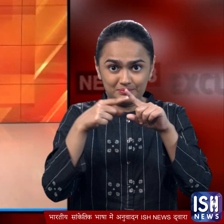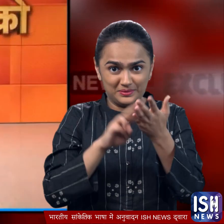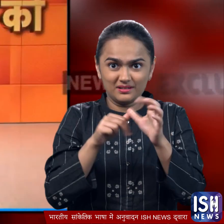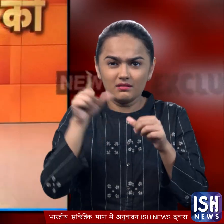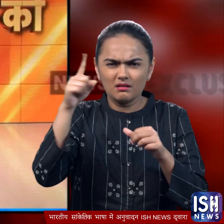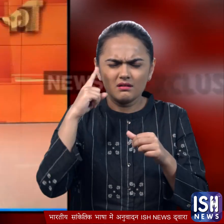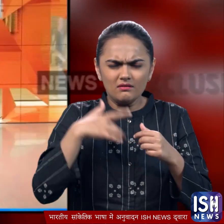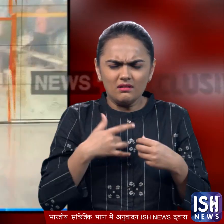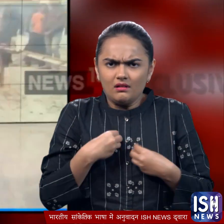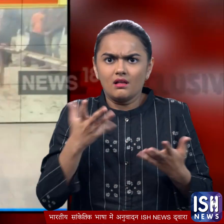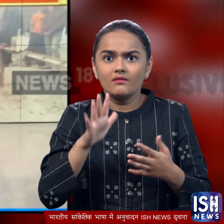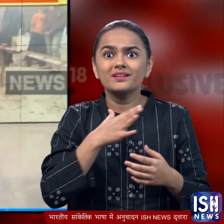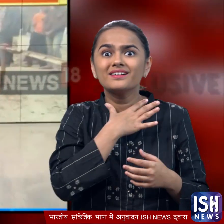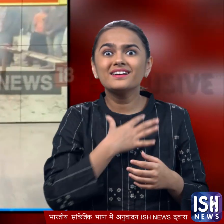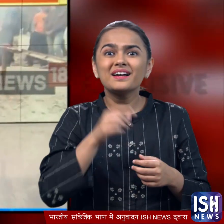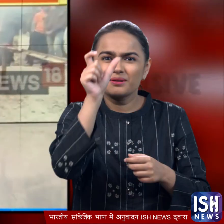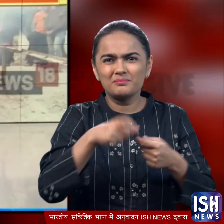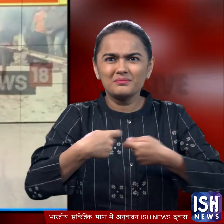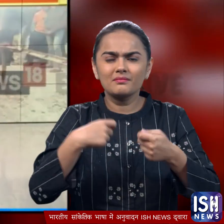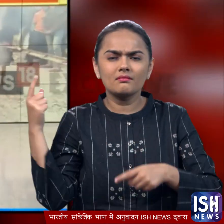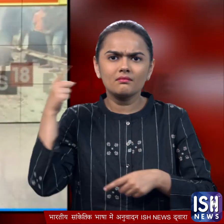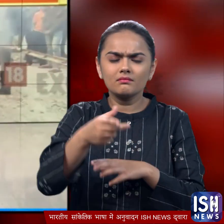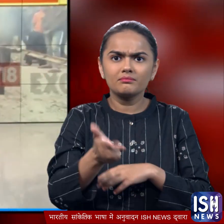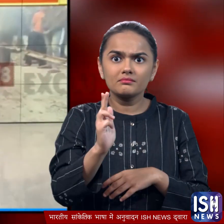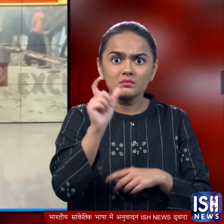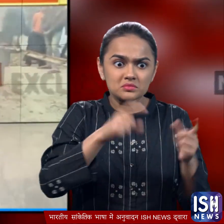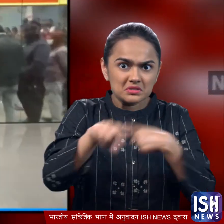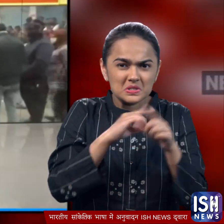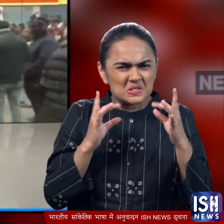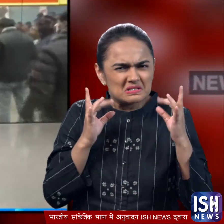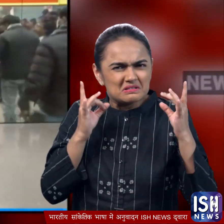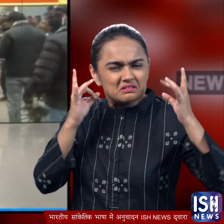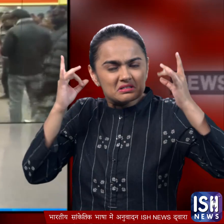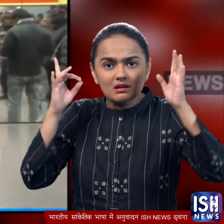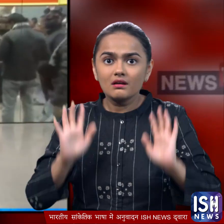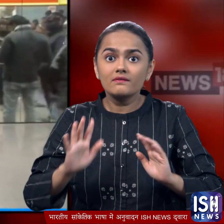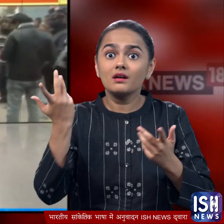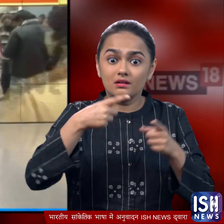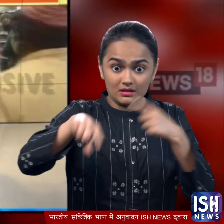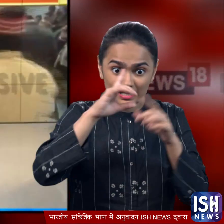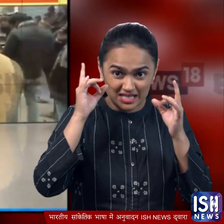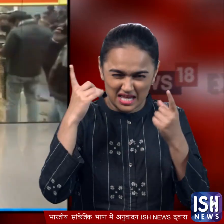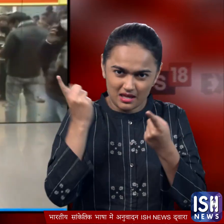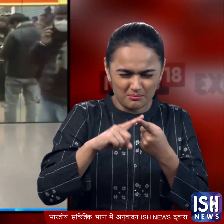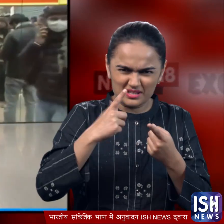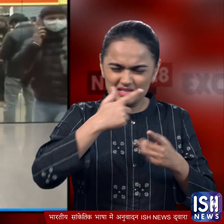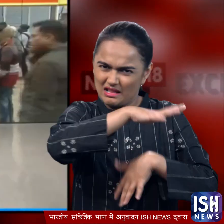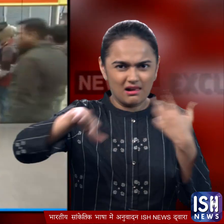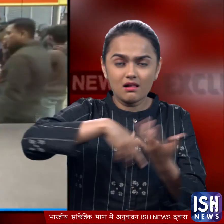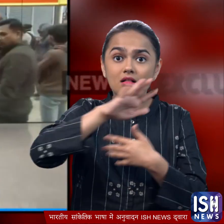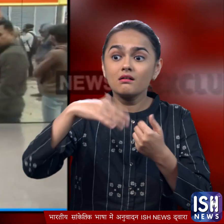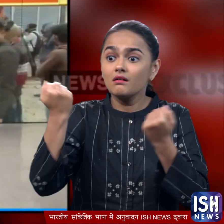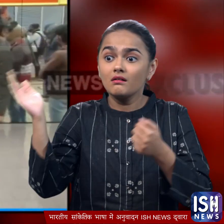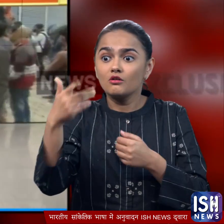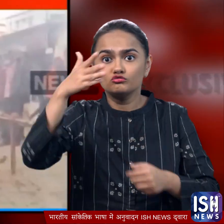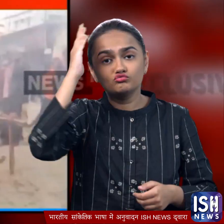बदमाशों ने एक गहनों के कारोबारी को गोली मार दी, जिस पर लोगों का गुस्सा भड़क गया। इसके बाद घटना से गुस्साए लोगों ने हंगामा करते हुए वहां रास्ता